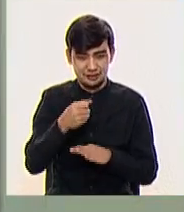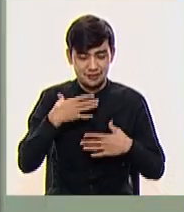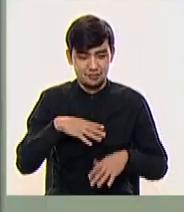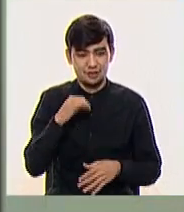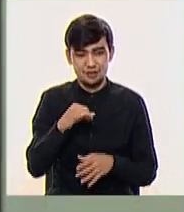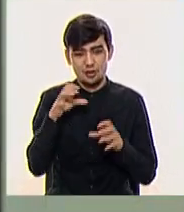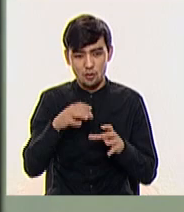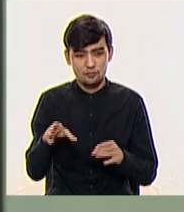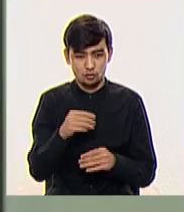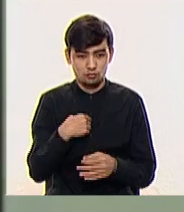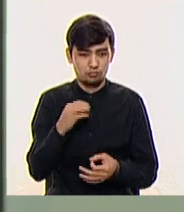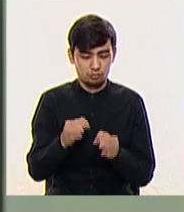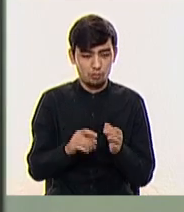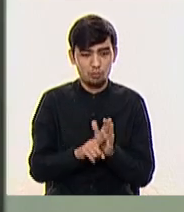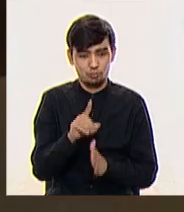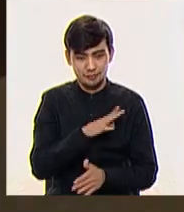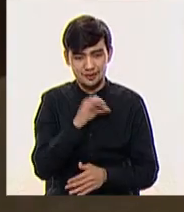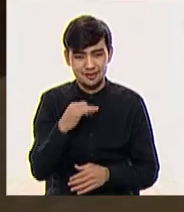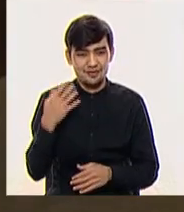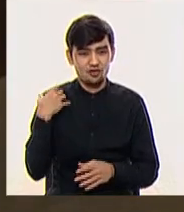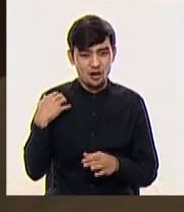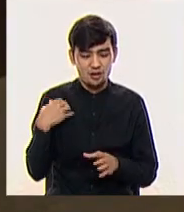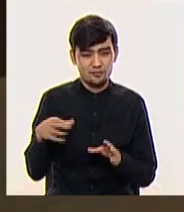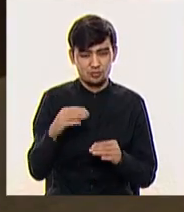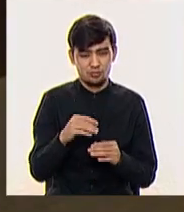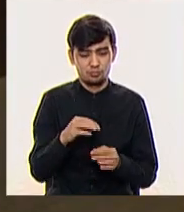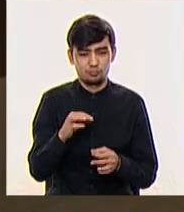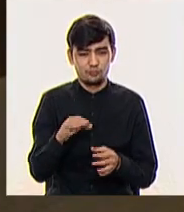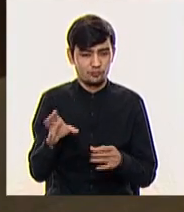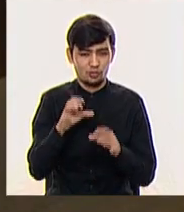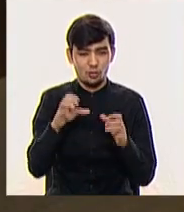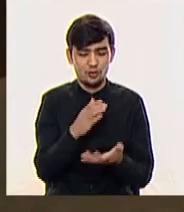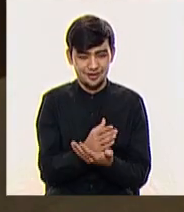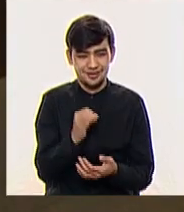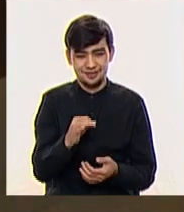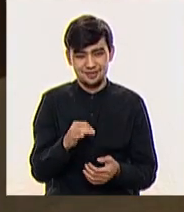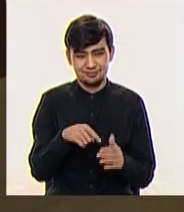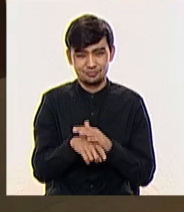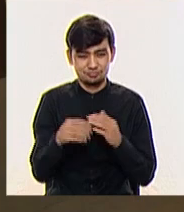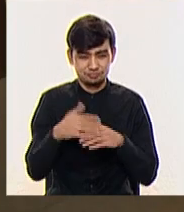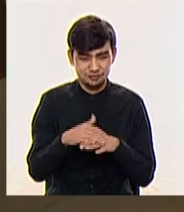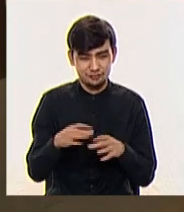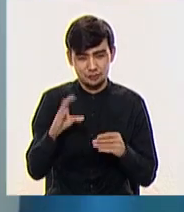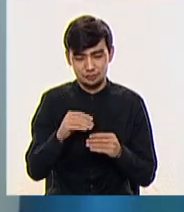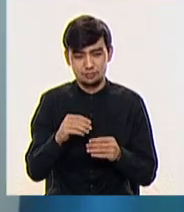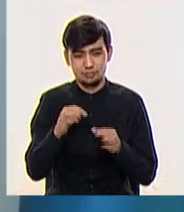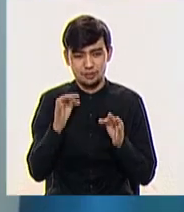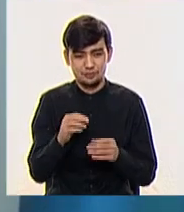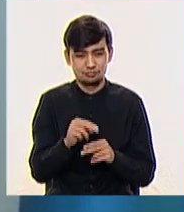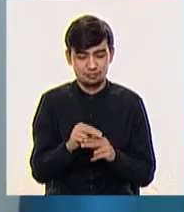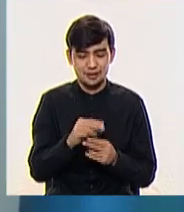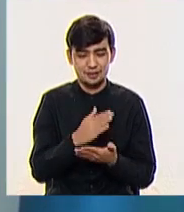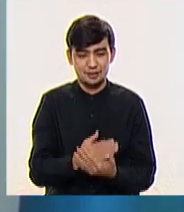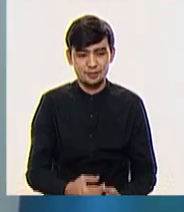заңдылықтарға сай өттім дейді. Ал білім бөлім басшыларының сөзінше бәрі заңды. Еңбекақыға қатысты есеп-қисаптарды да түзетіп жатыр. Қамқоршылық